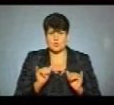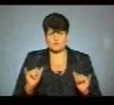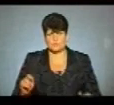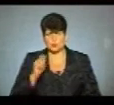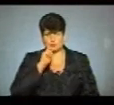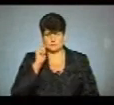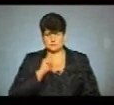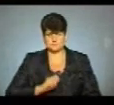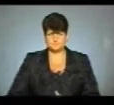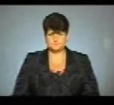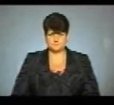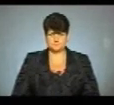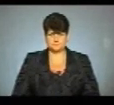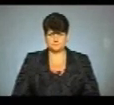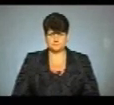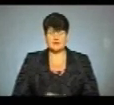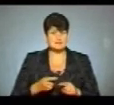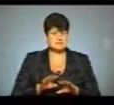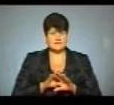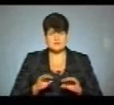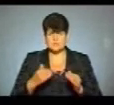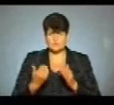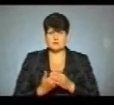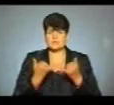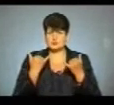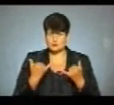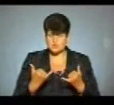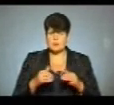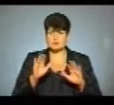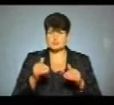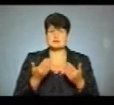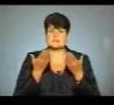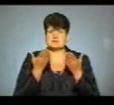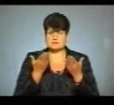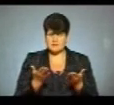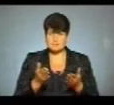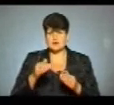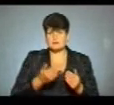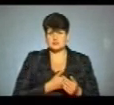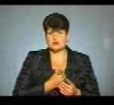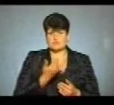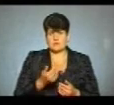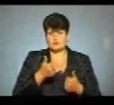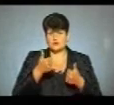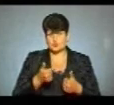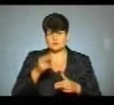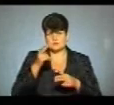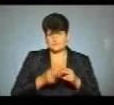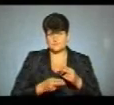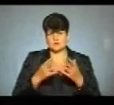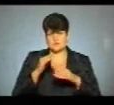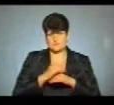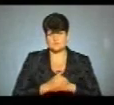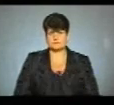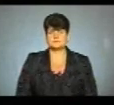розповів Іван Янюк. Це вся інформація на сьогодні. Я прощаюся з вами і бажаю вам вдалого завершення вечора.